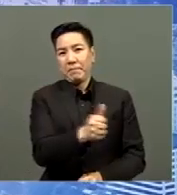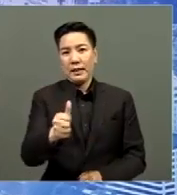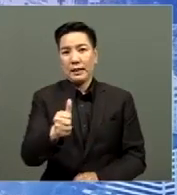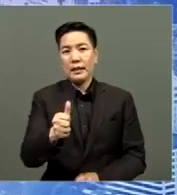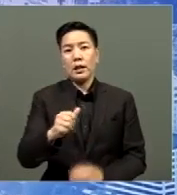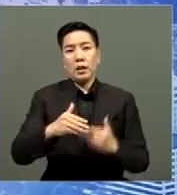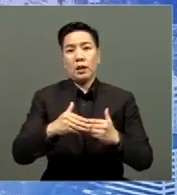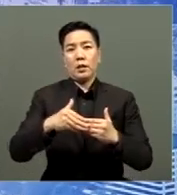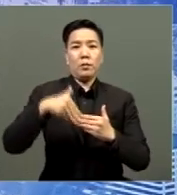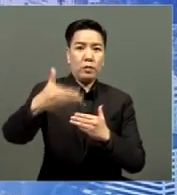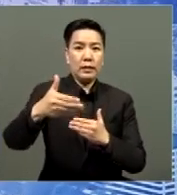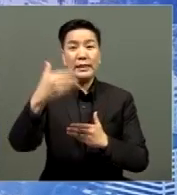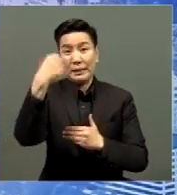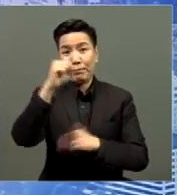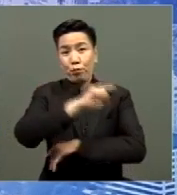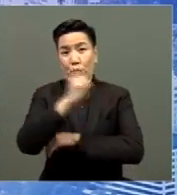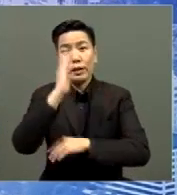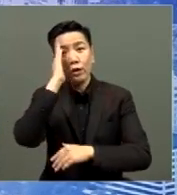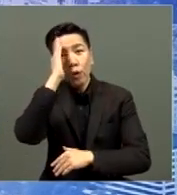ถ้าท่านทำกันอย่างดีๆวันที่ 17-20